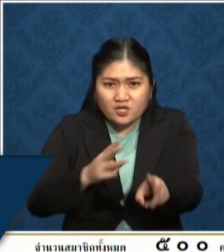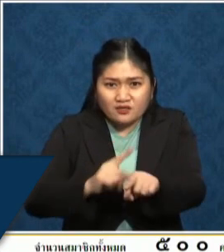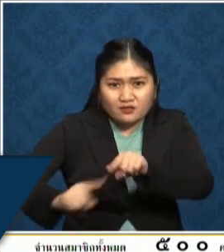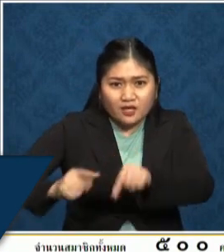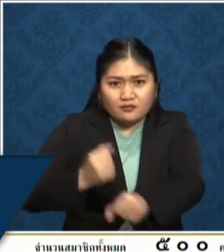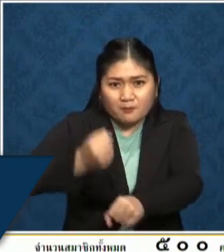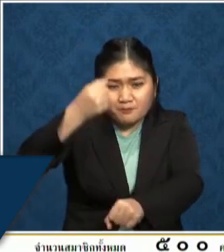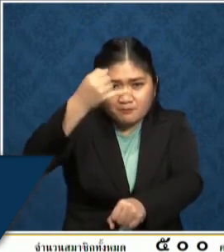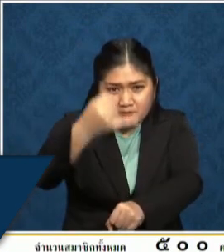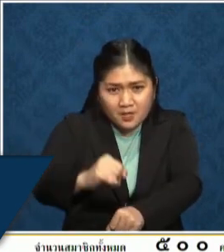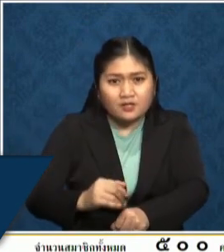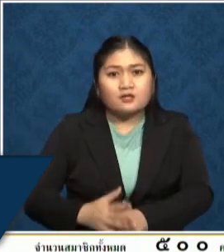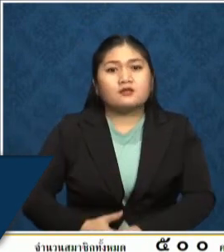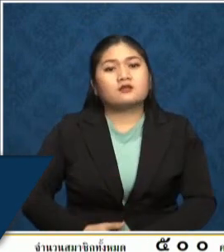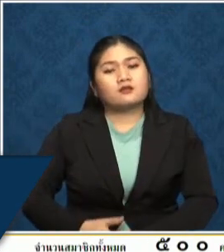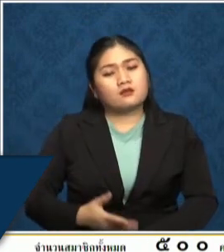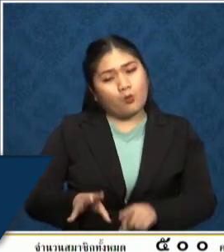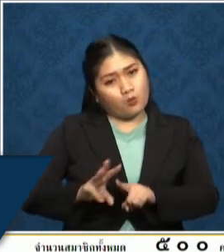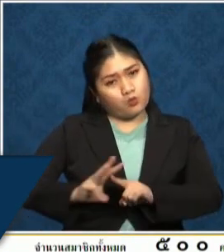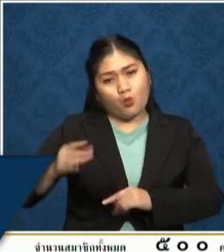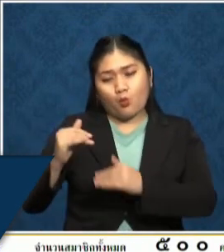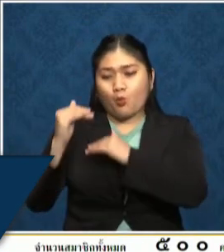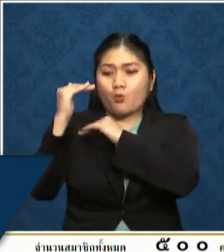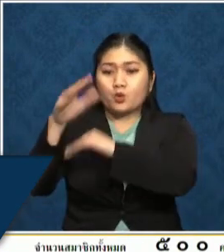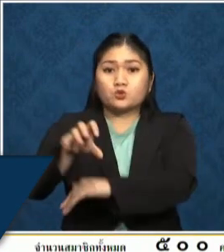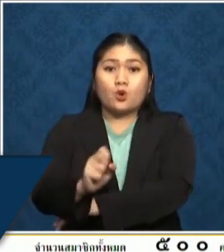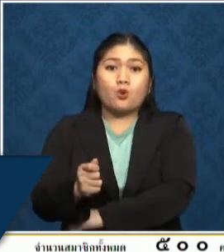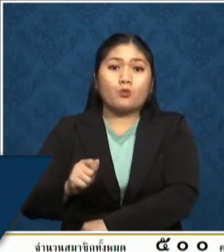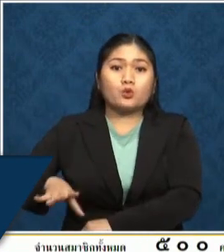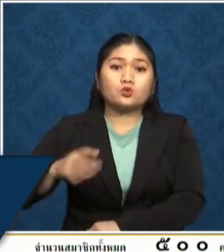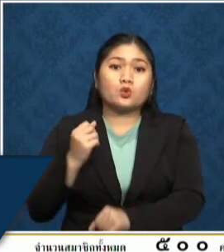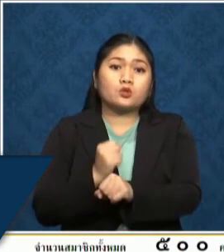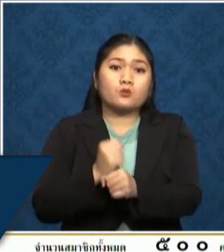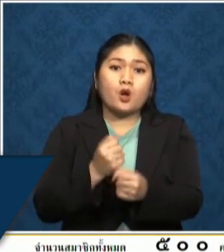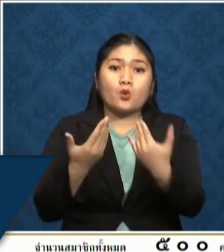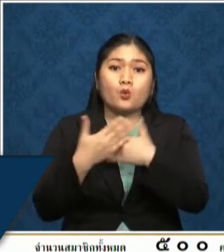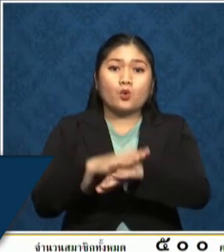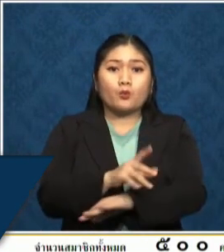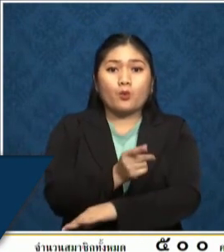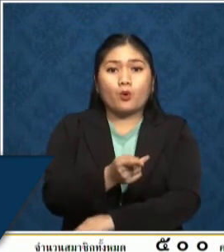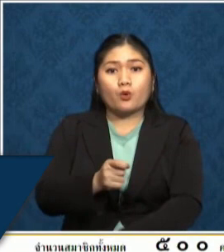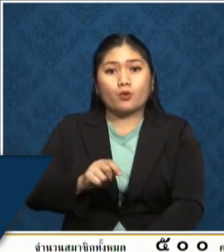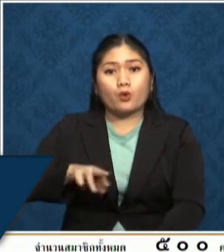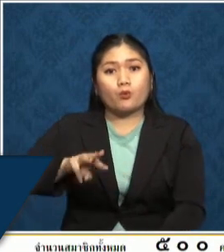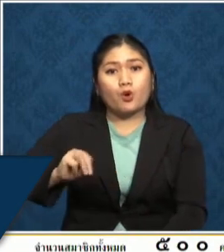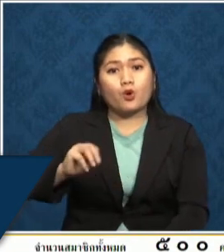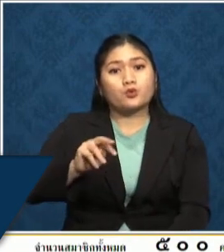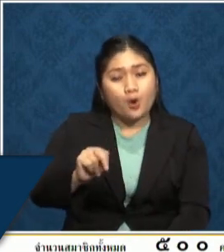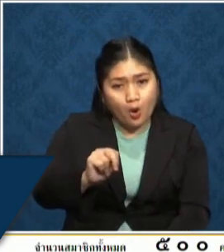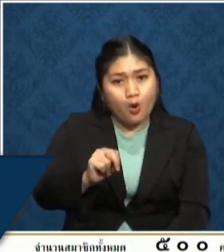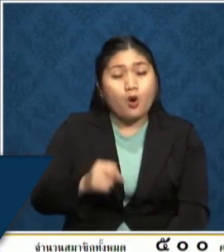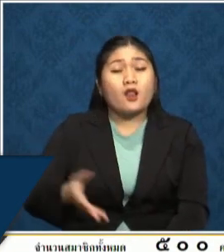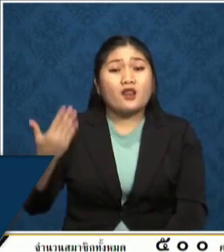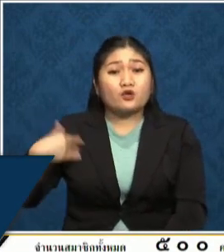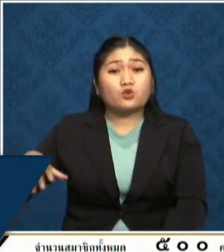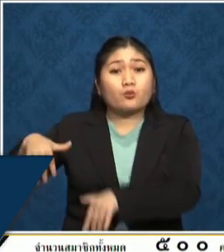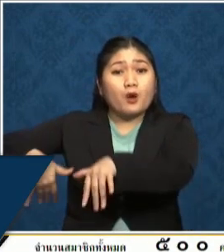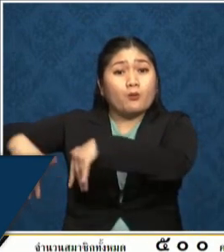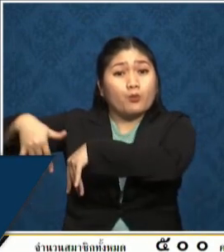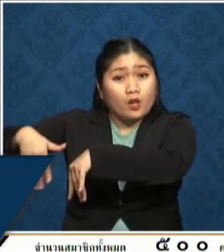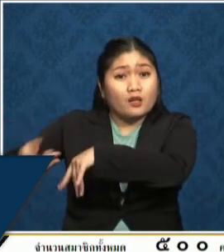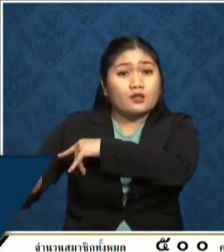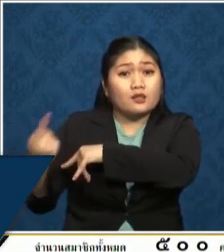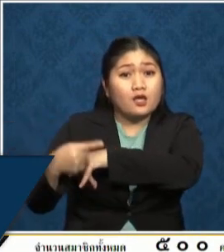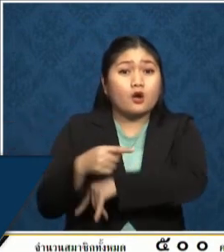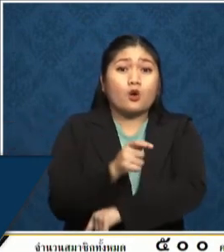ข้อที่ 6 ครับกำหนดให้สอบตalปุดนาการทำงานรวมกับก.ร lurมโนสอบตอนี้มาจากภคควนเรือนนะครั